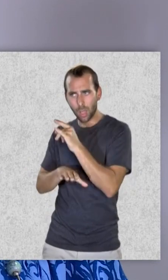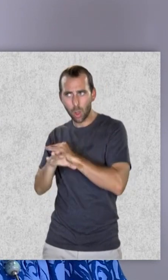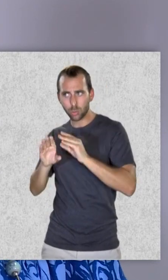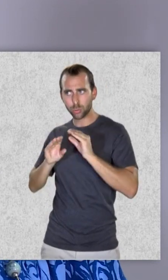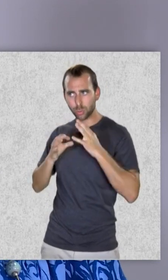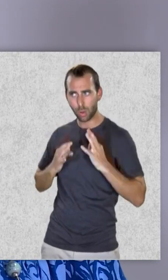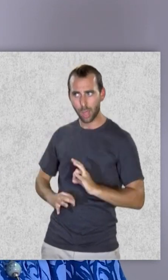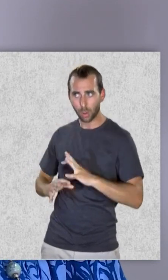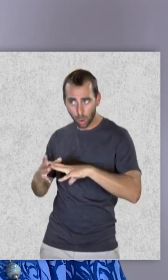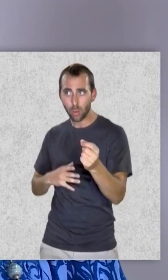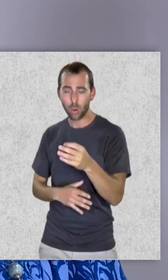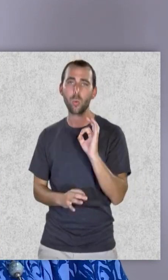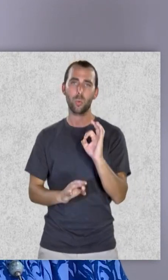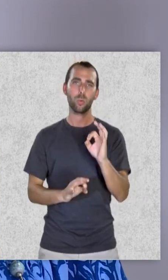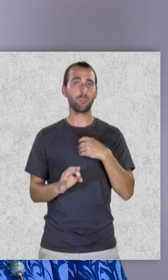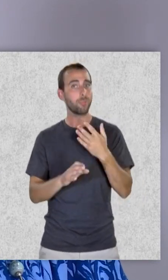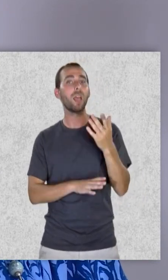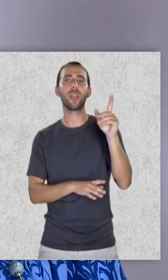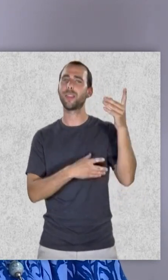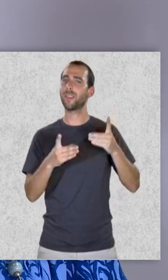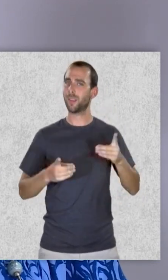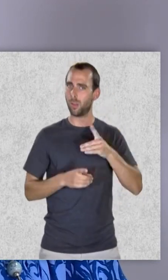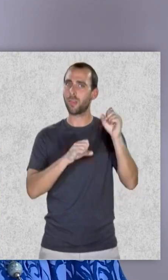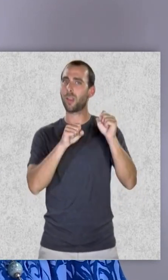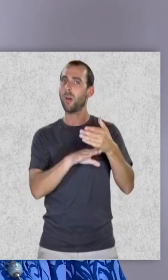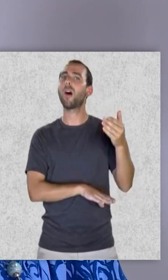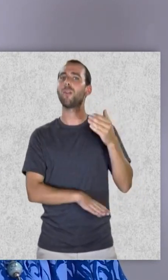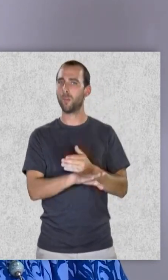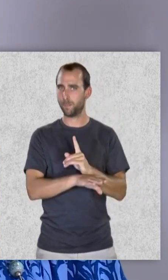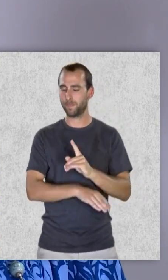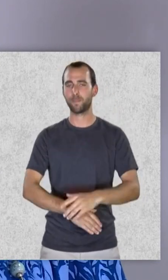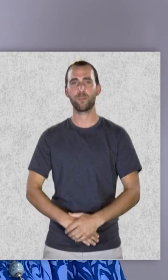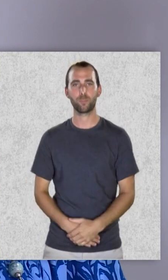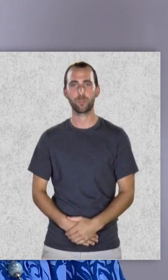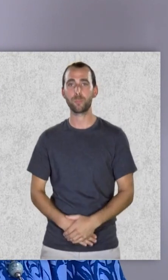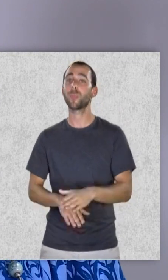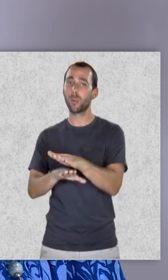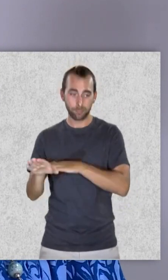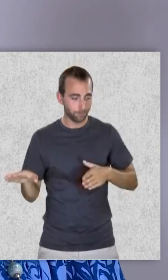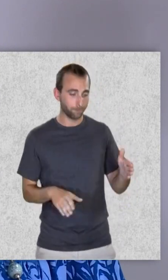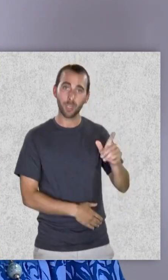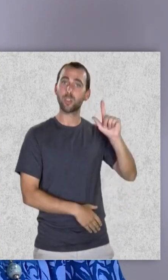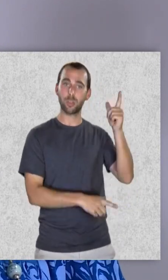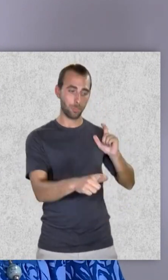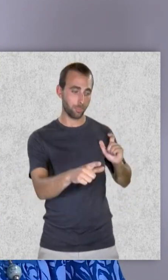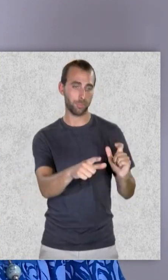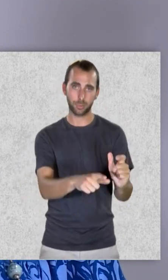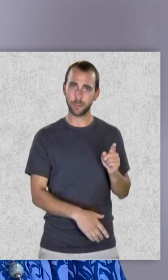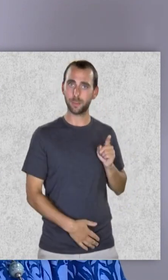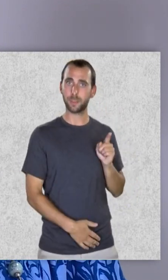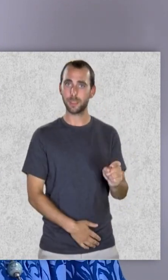l'accord du directeur. Voilà. Après, le deuxième dispositif, donc c'est le dispositif